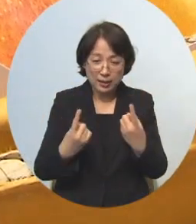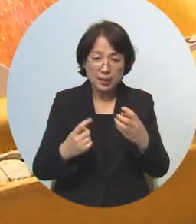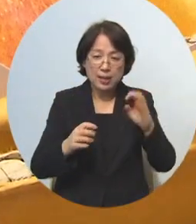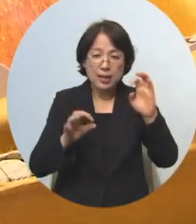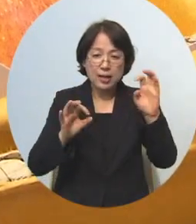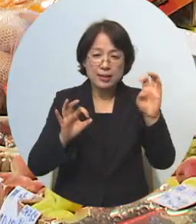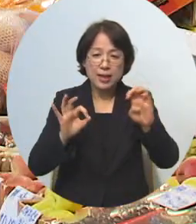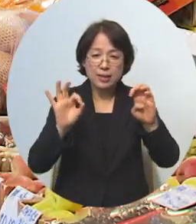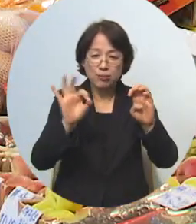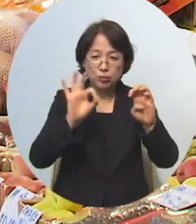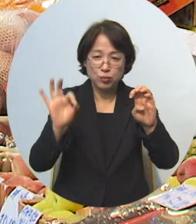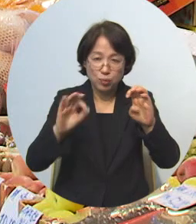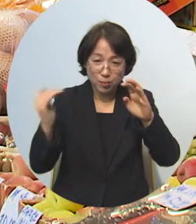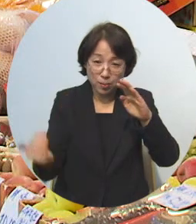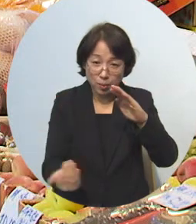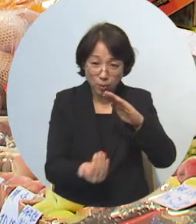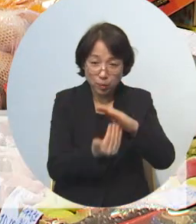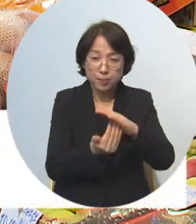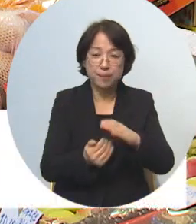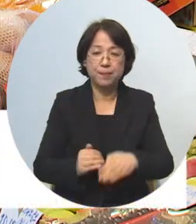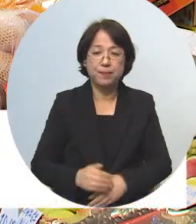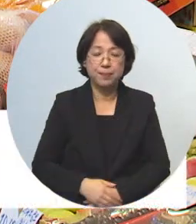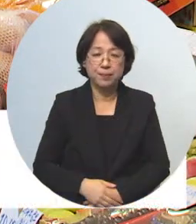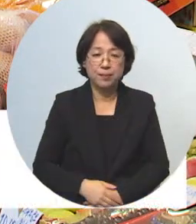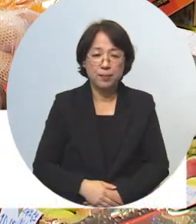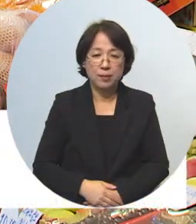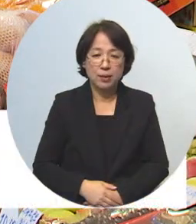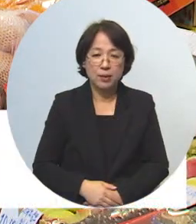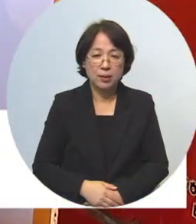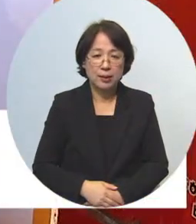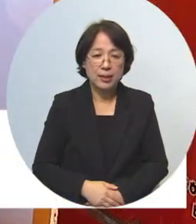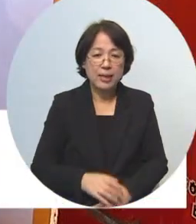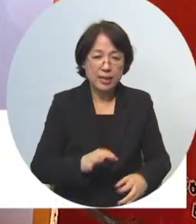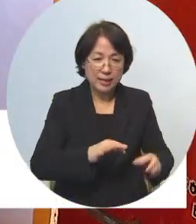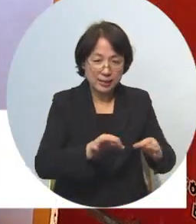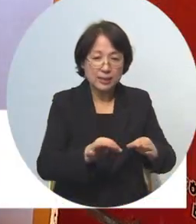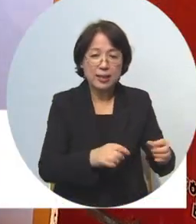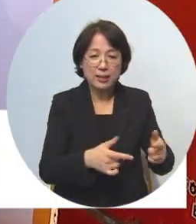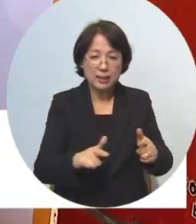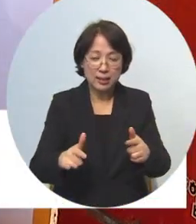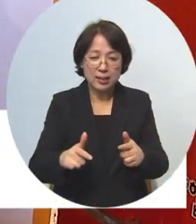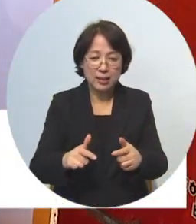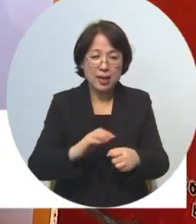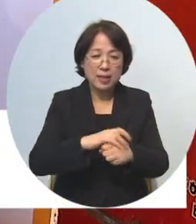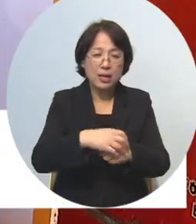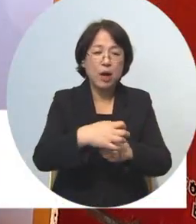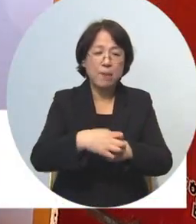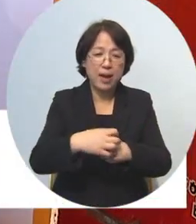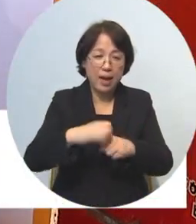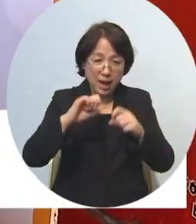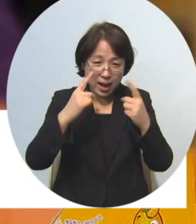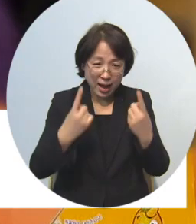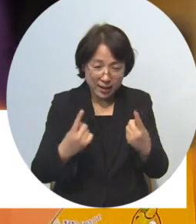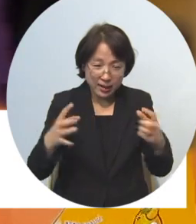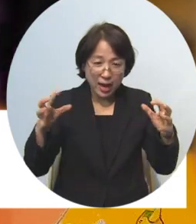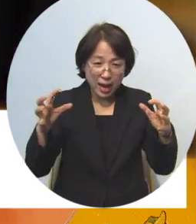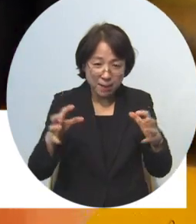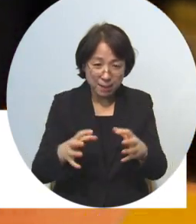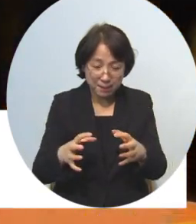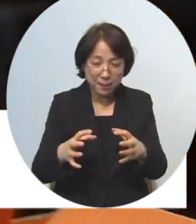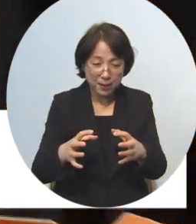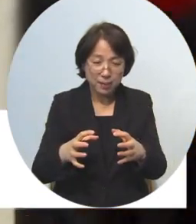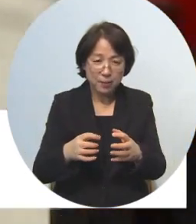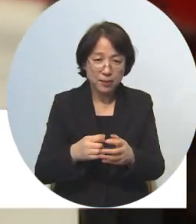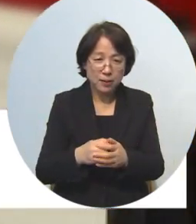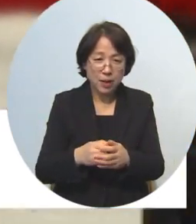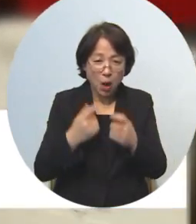높아집니다 정부는 이와 함께 유통업계에 사과와 배의 자체 할인률을 조합해 할인 지원 체감